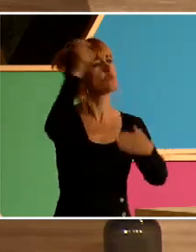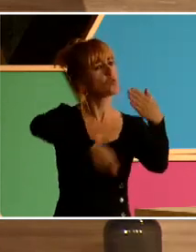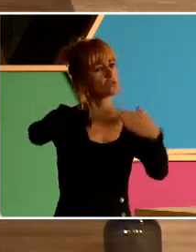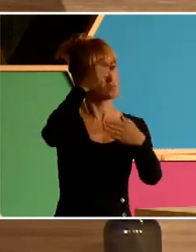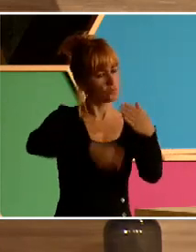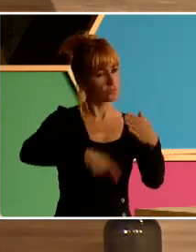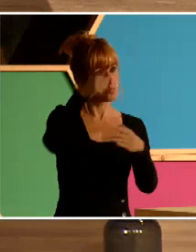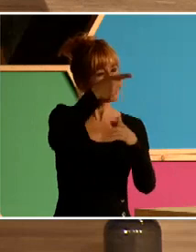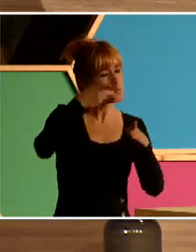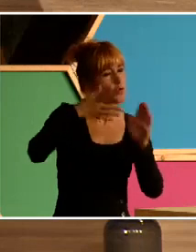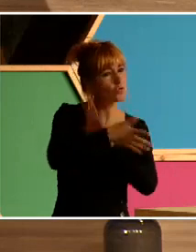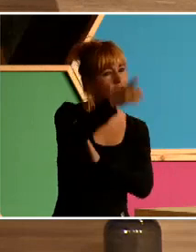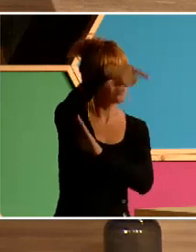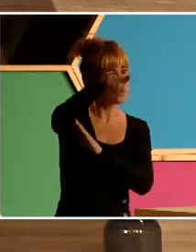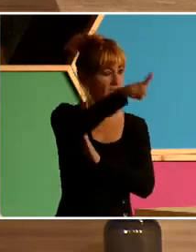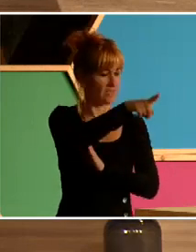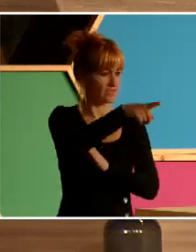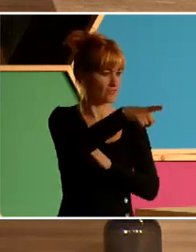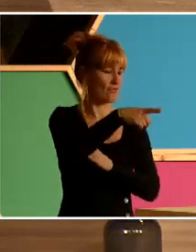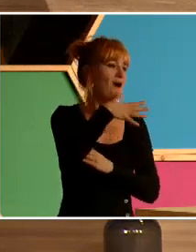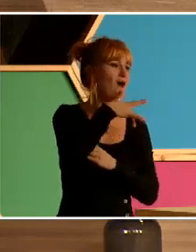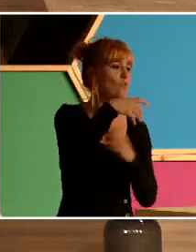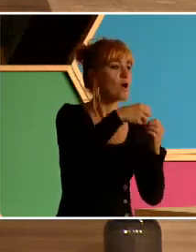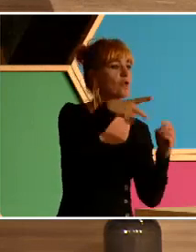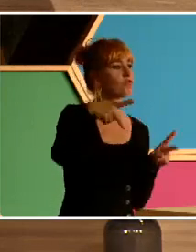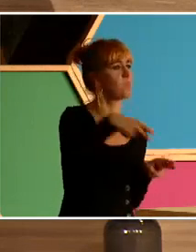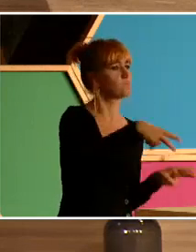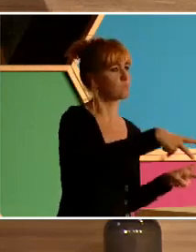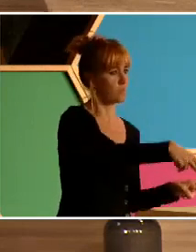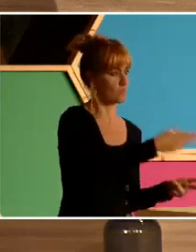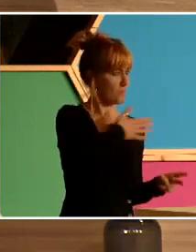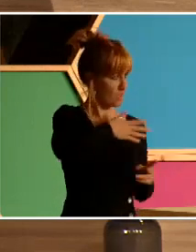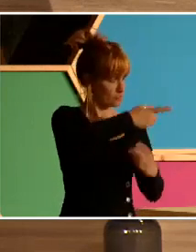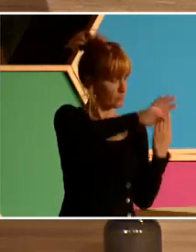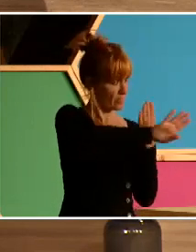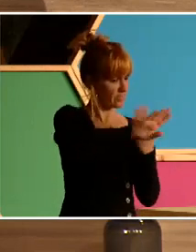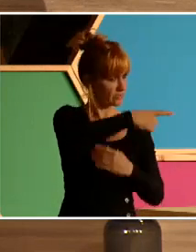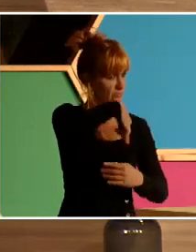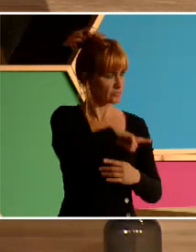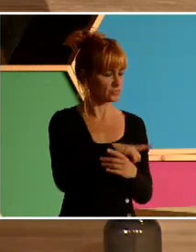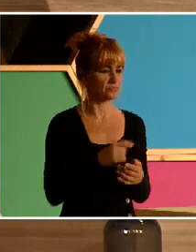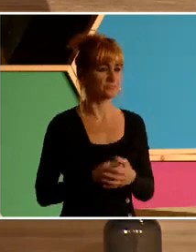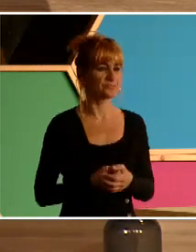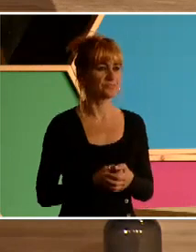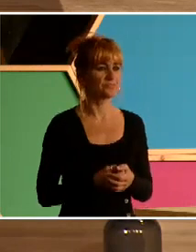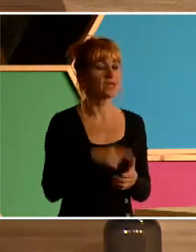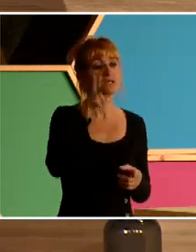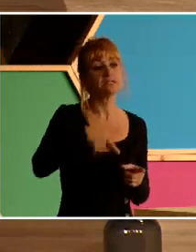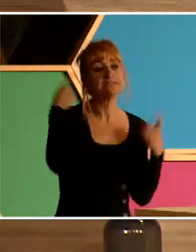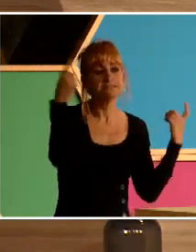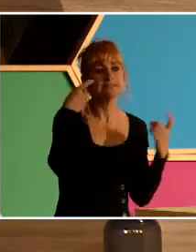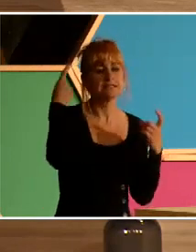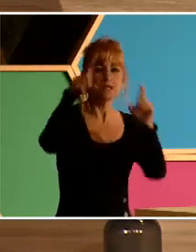als nostres veïns i les nostres veïnes. Vam crear una empresa precisament per desconnectar-nos d'aquestes empreses.